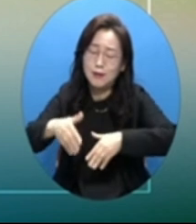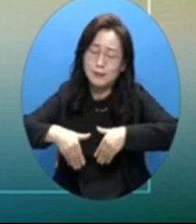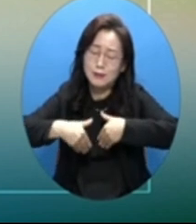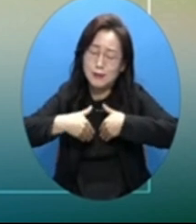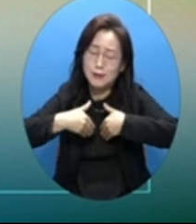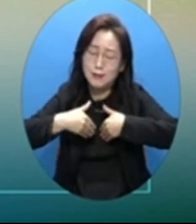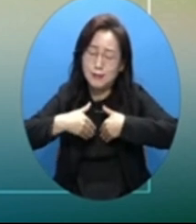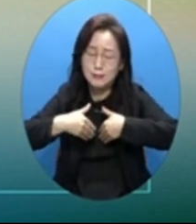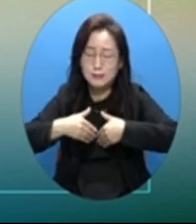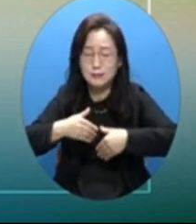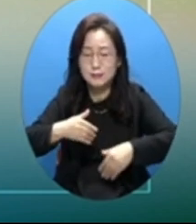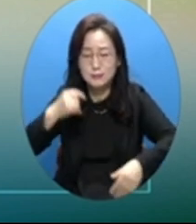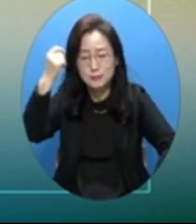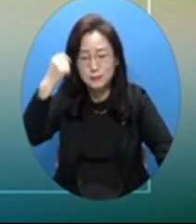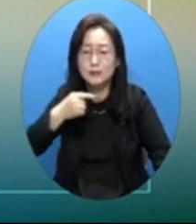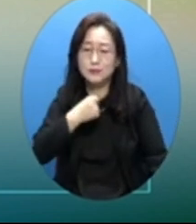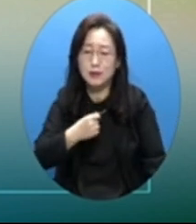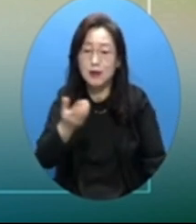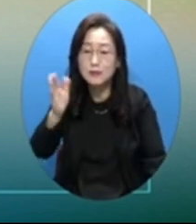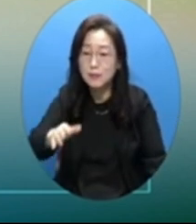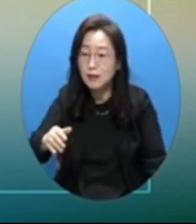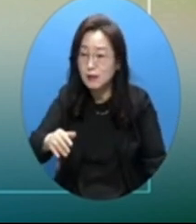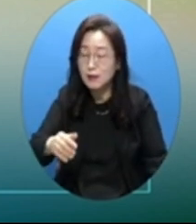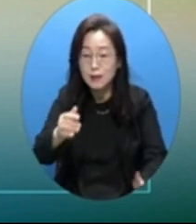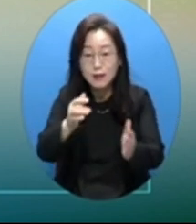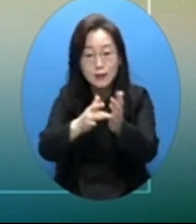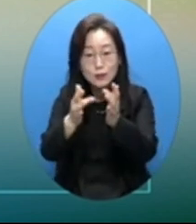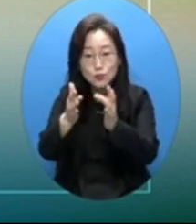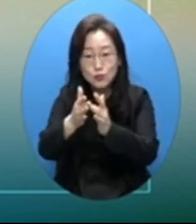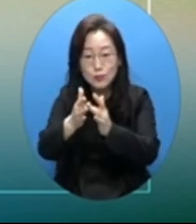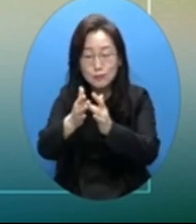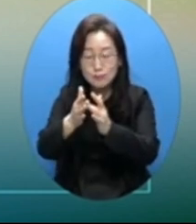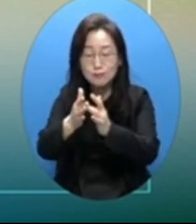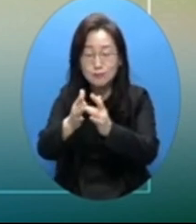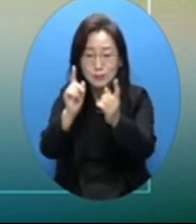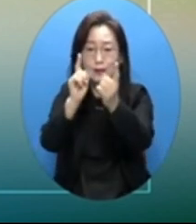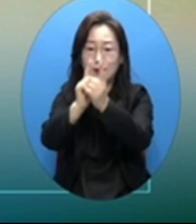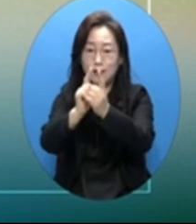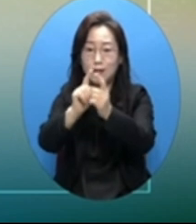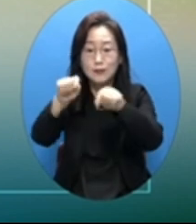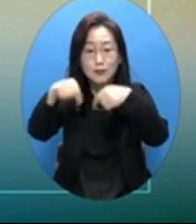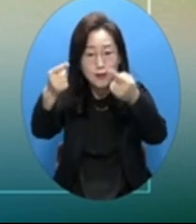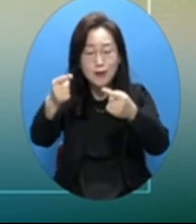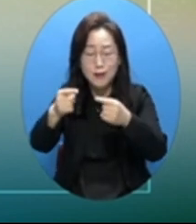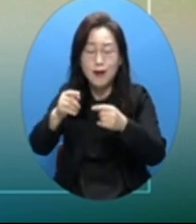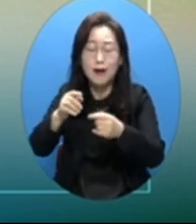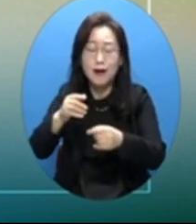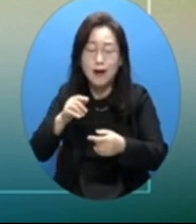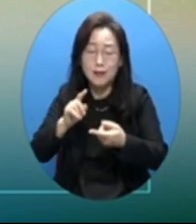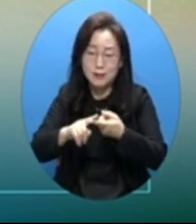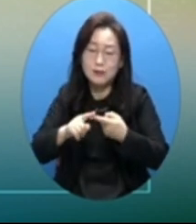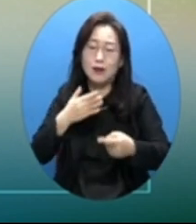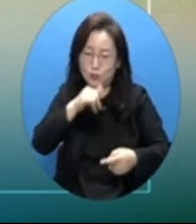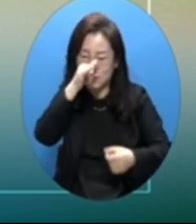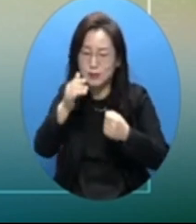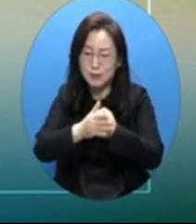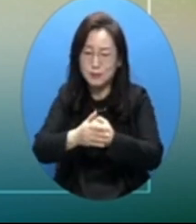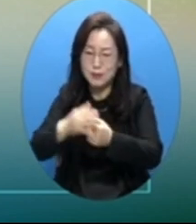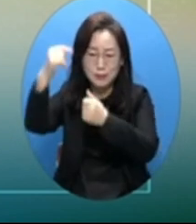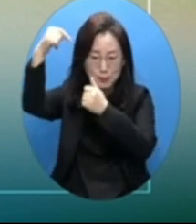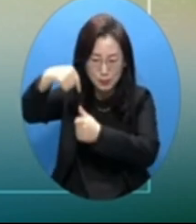싶어요 그러나 아들이 예수님 품에 안겨 있음을 알기에 주님 말씀하신 것 다 믿고 오직 주의